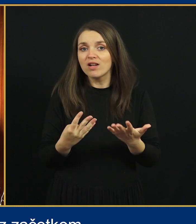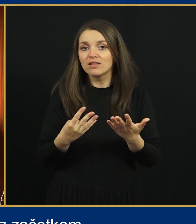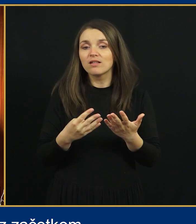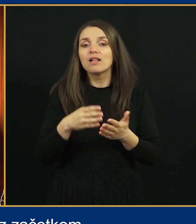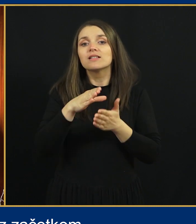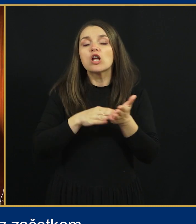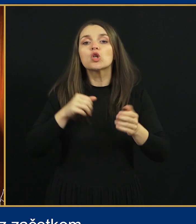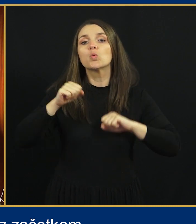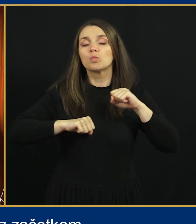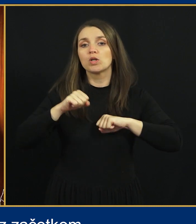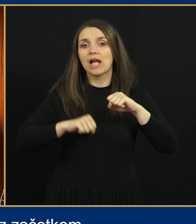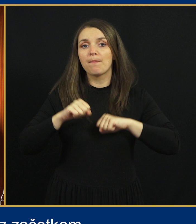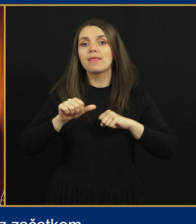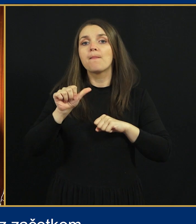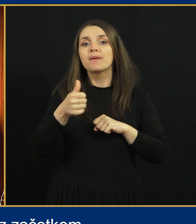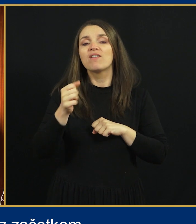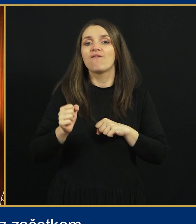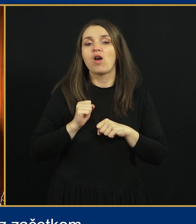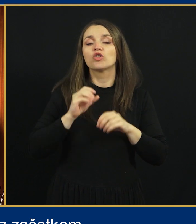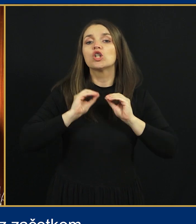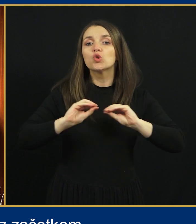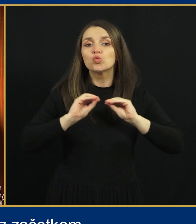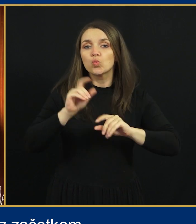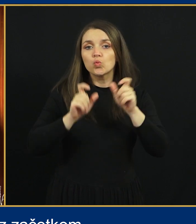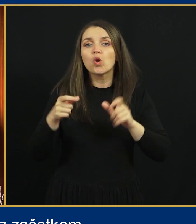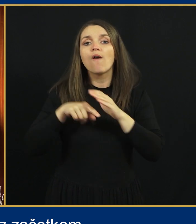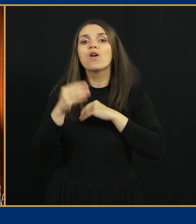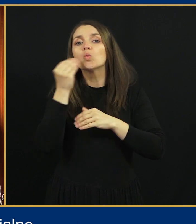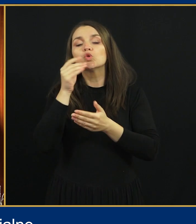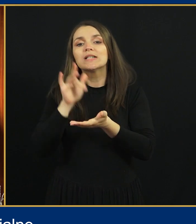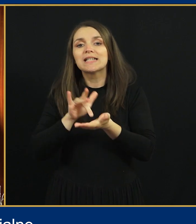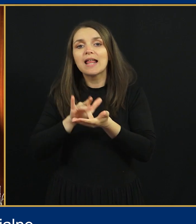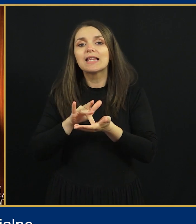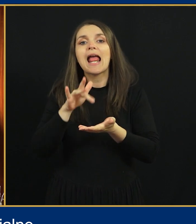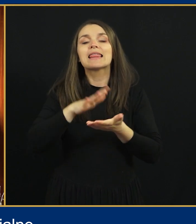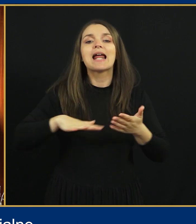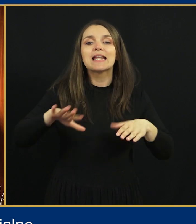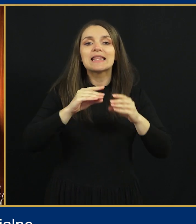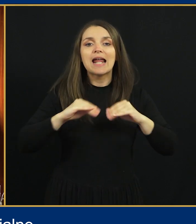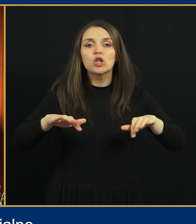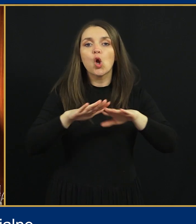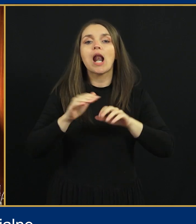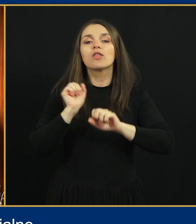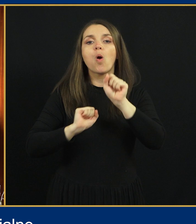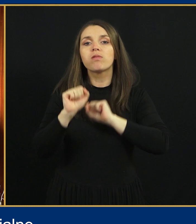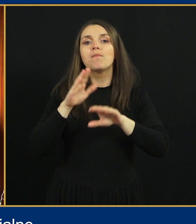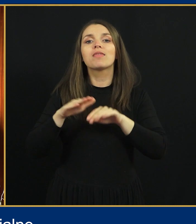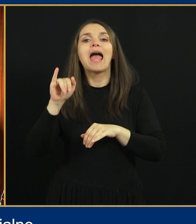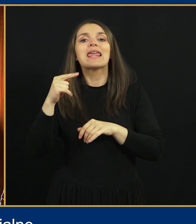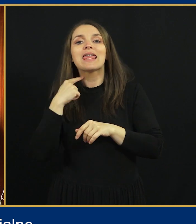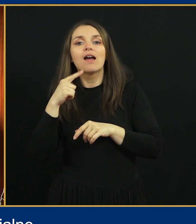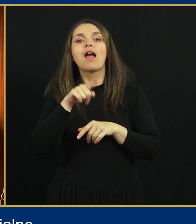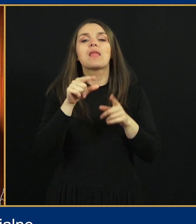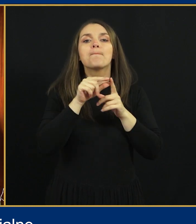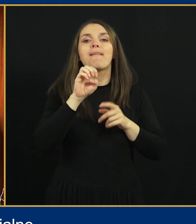1991 z začetkom usposabljanja prvih vojaških inštruktorjev v učnih centrih teritorialne obrambe na Igu in